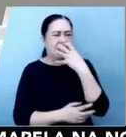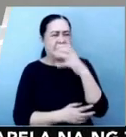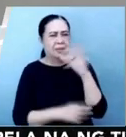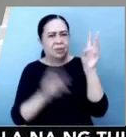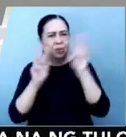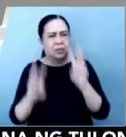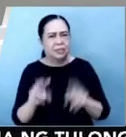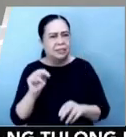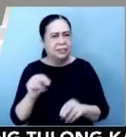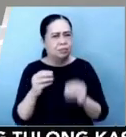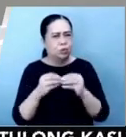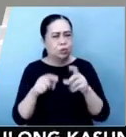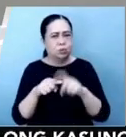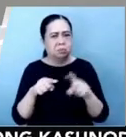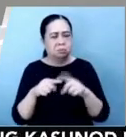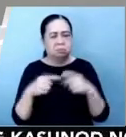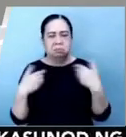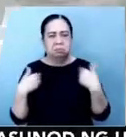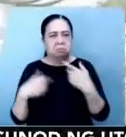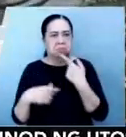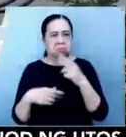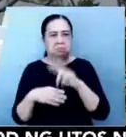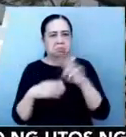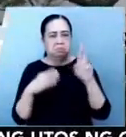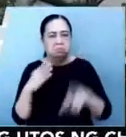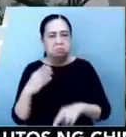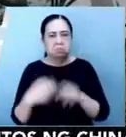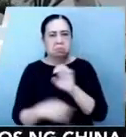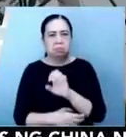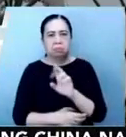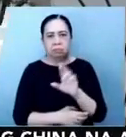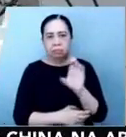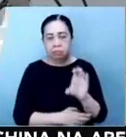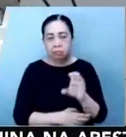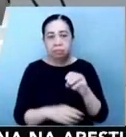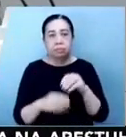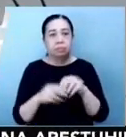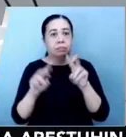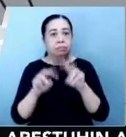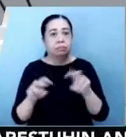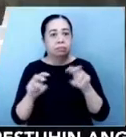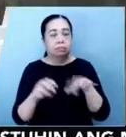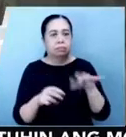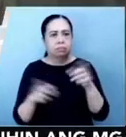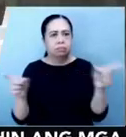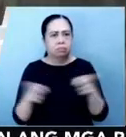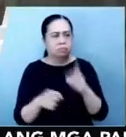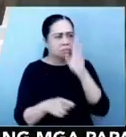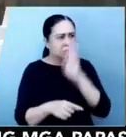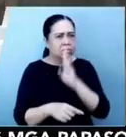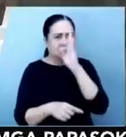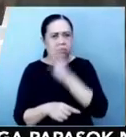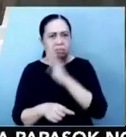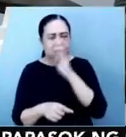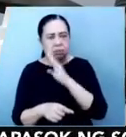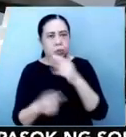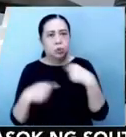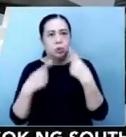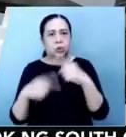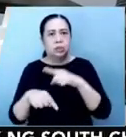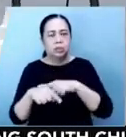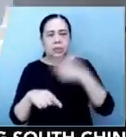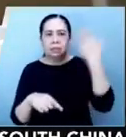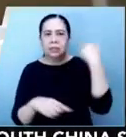pang nilalabas na resulta ang Energy Regulatory Commission sa imbestigasyon nito sa mga biglang nasirang planta sa kataasan ng demand sa kuryente